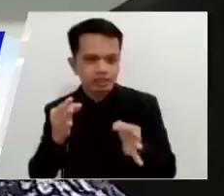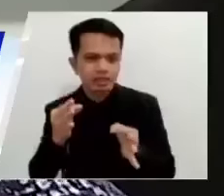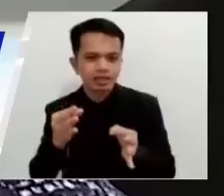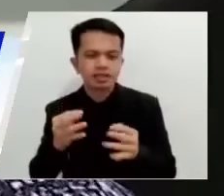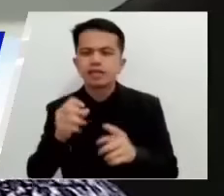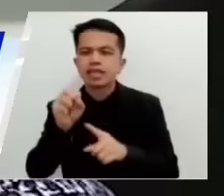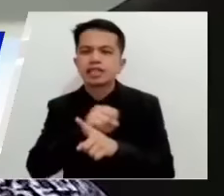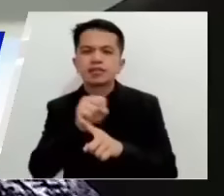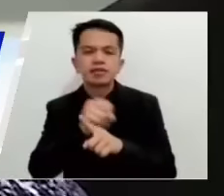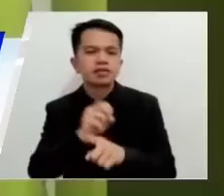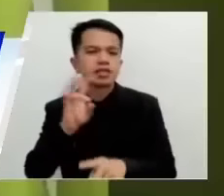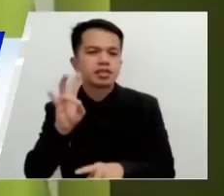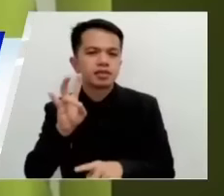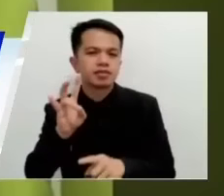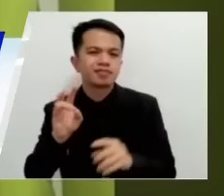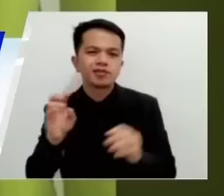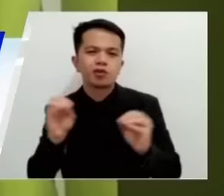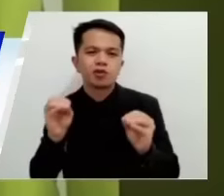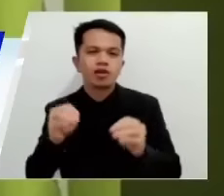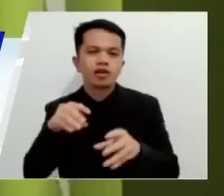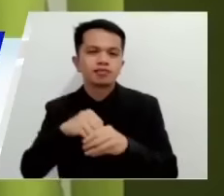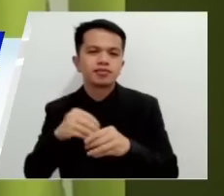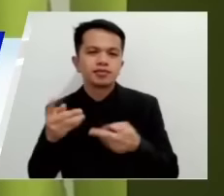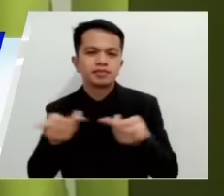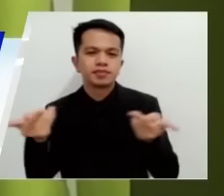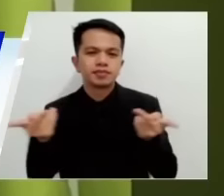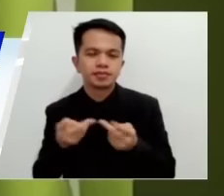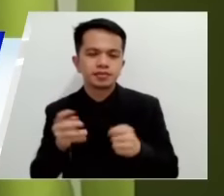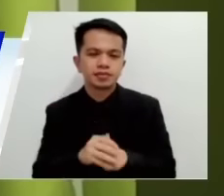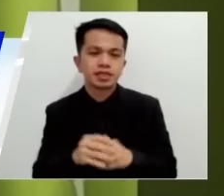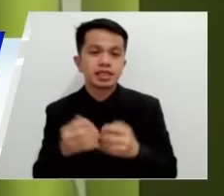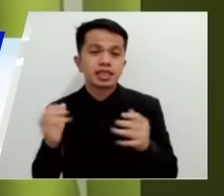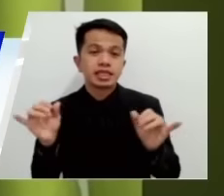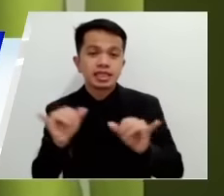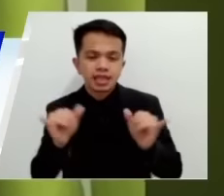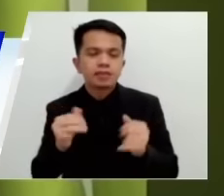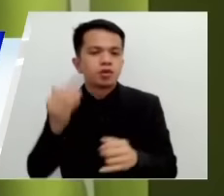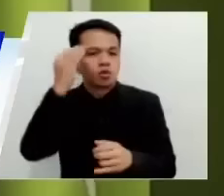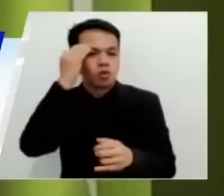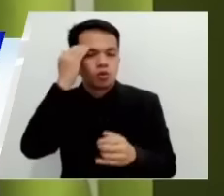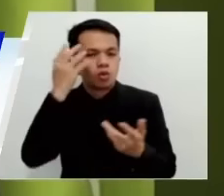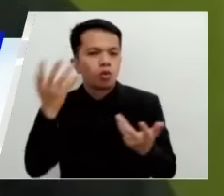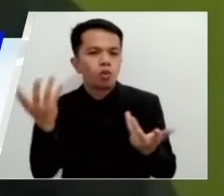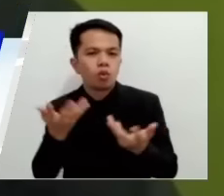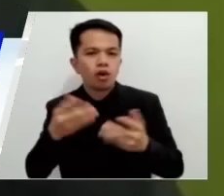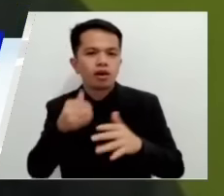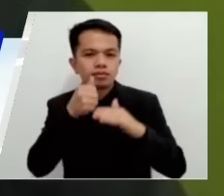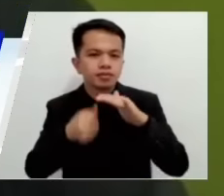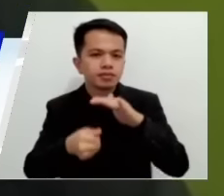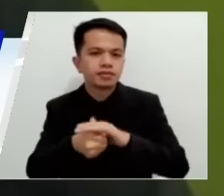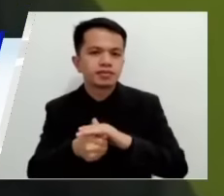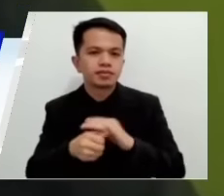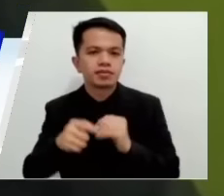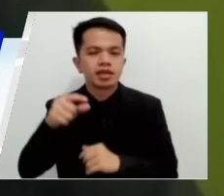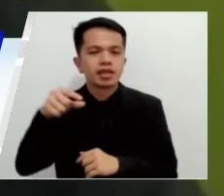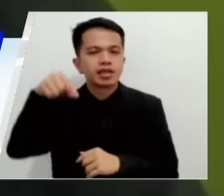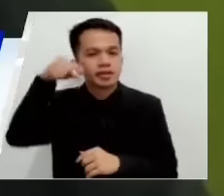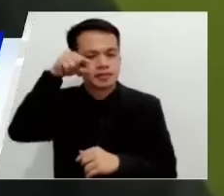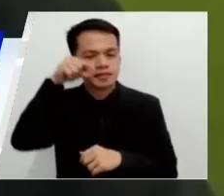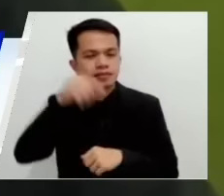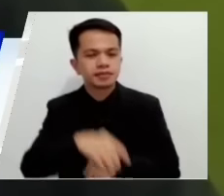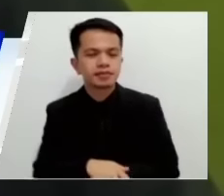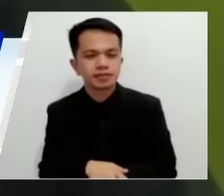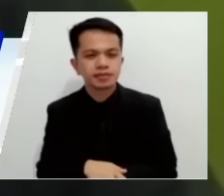7, wala siya sa compound. Nanindigan din siya ngayon lang niya nalaman kung saan nagtago si Quiboloy. He told me na sa